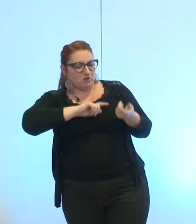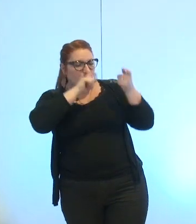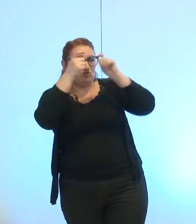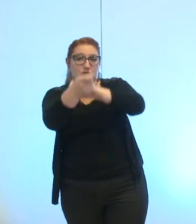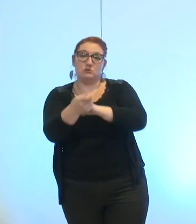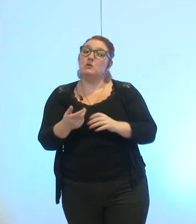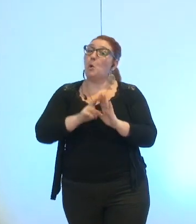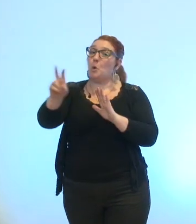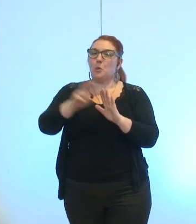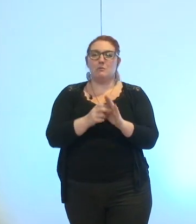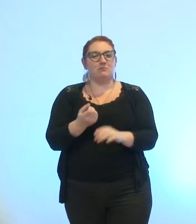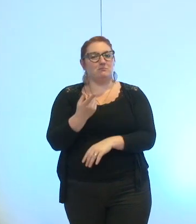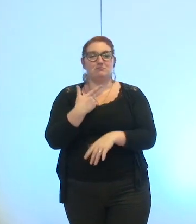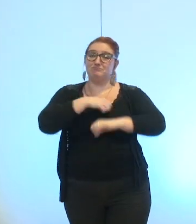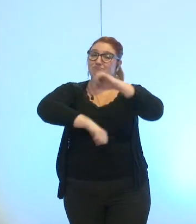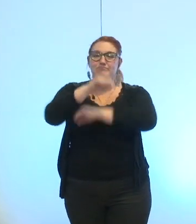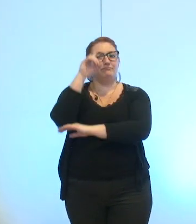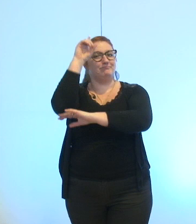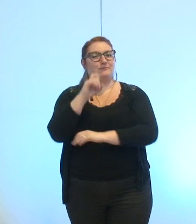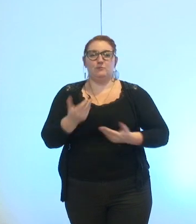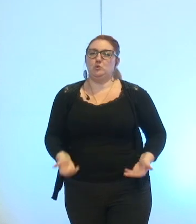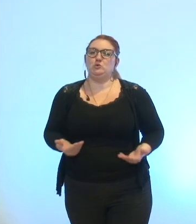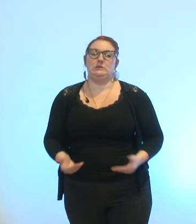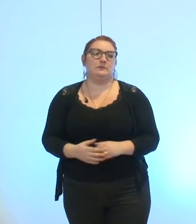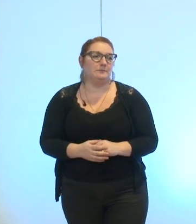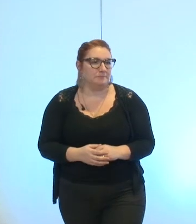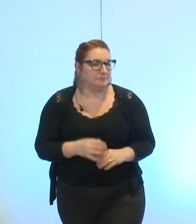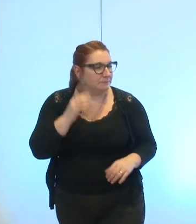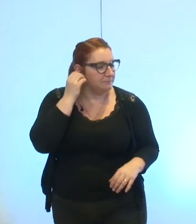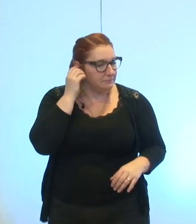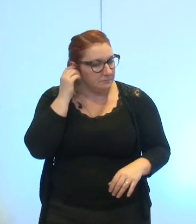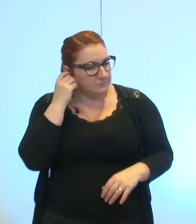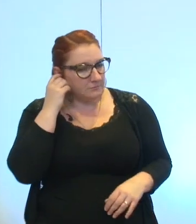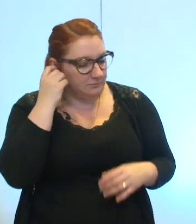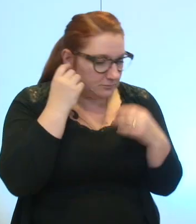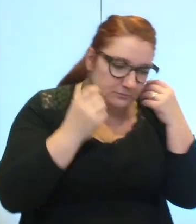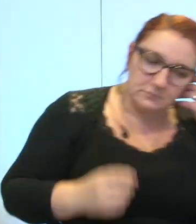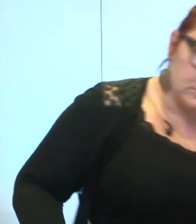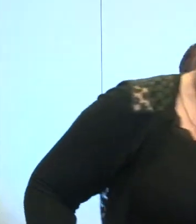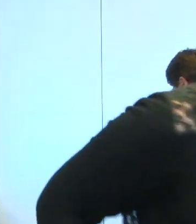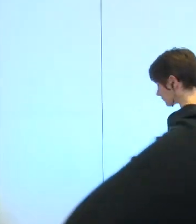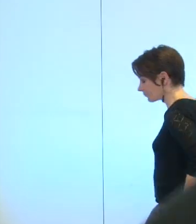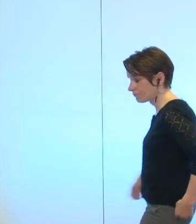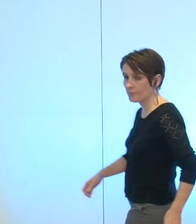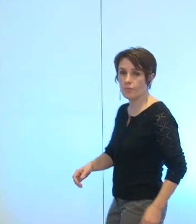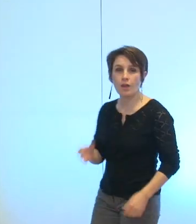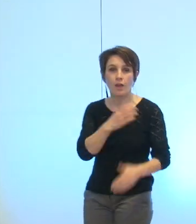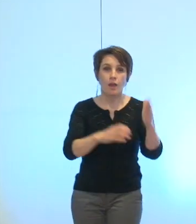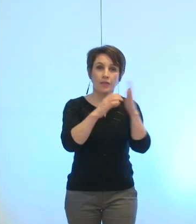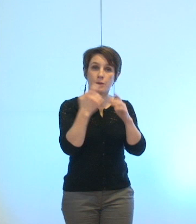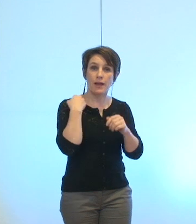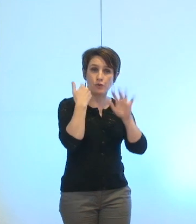dès aujourd'hui merci je mets cette délibération numéro 7 au voix qui ne prend pas part au vote qui